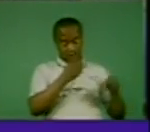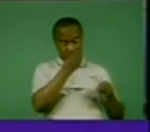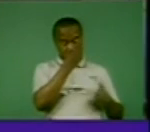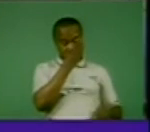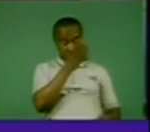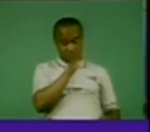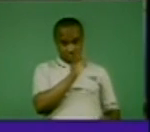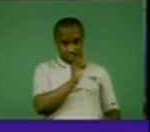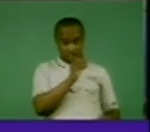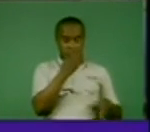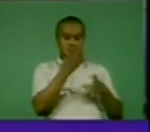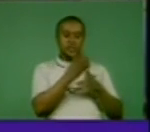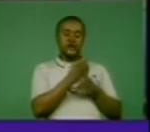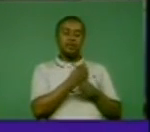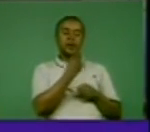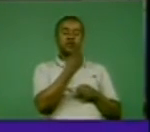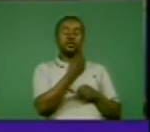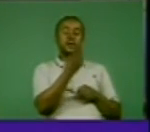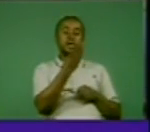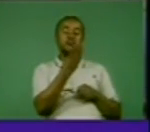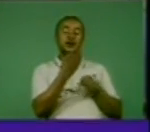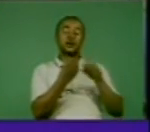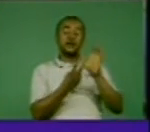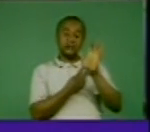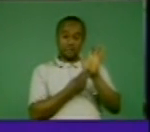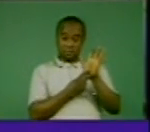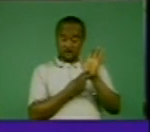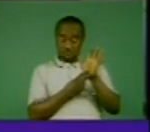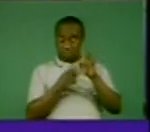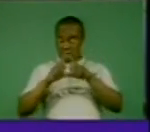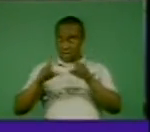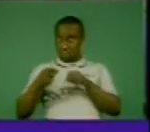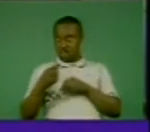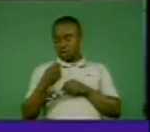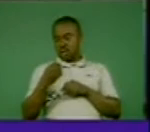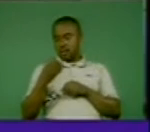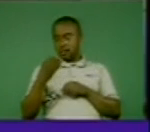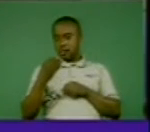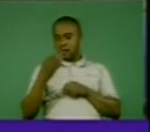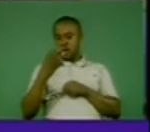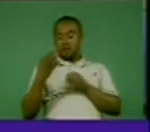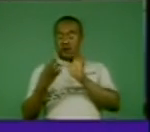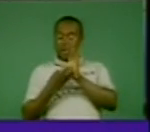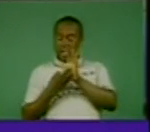na kura ya 48 ilikuwa na kura 147.